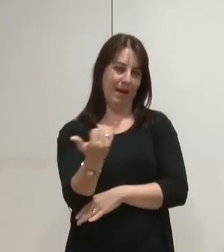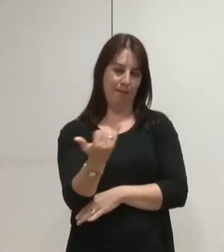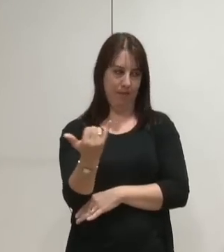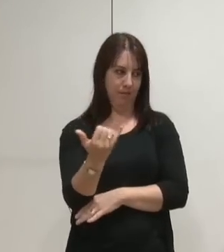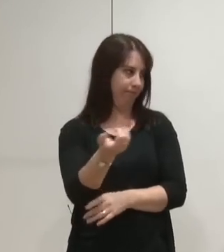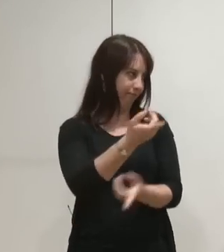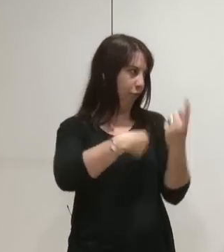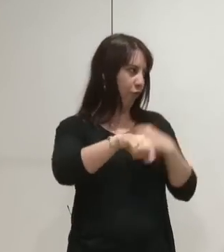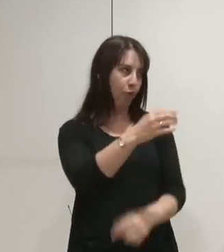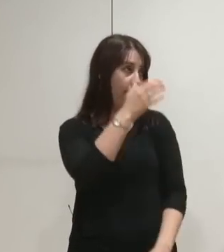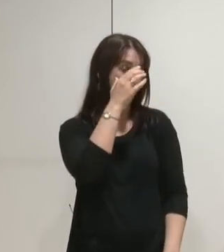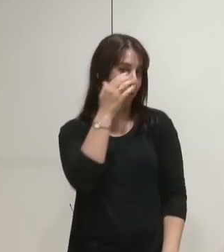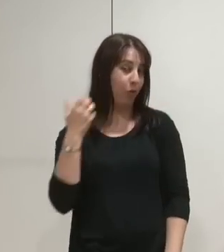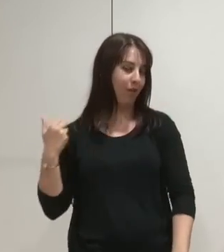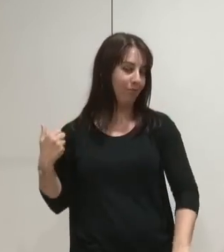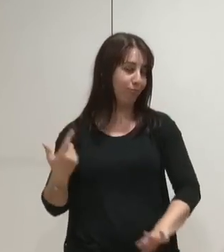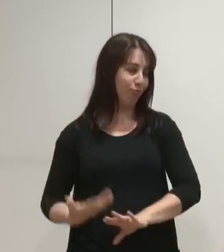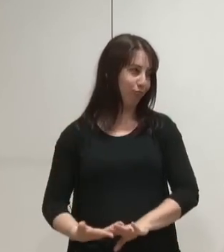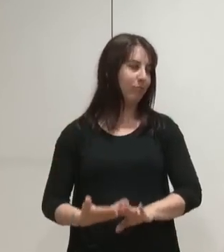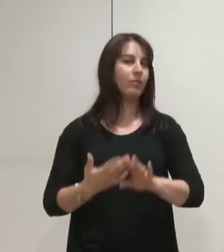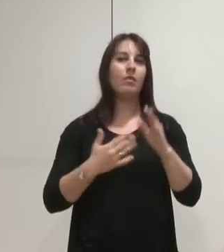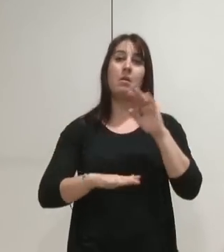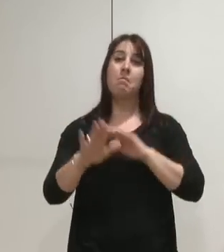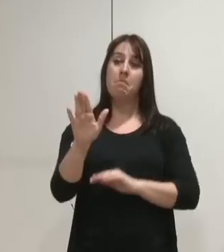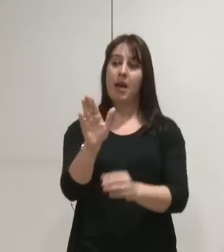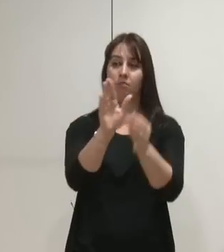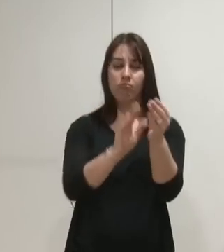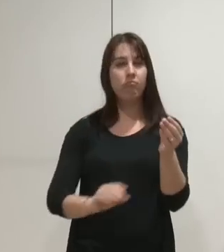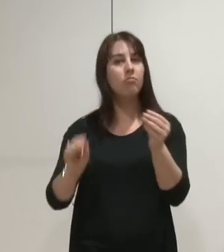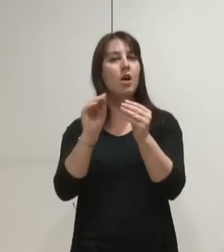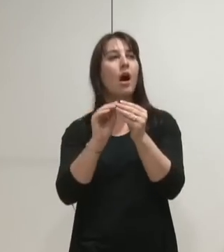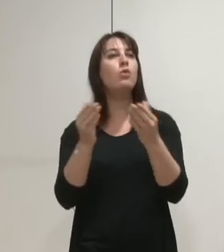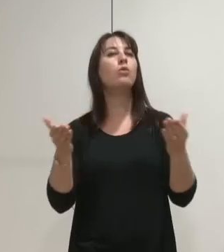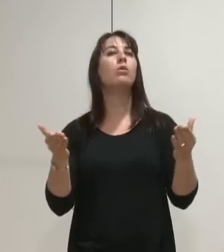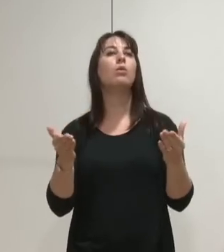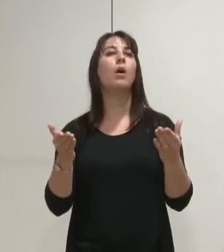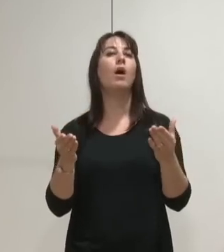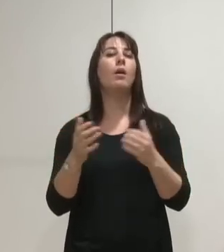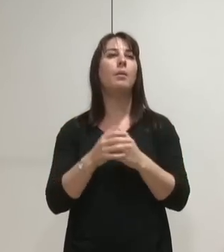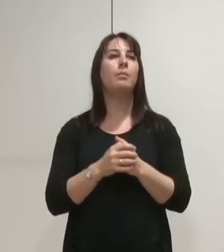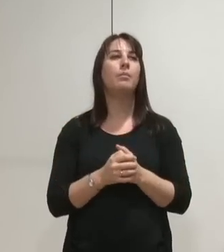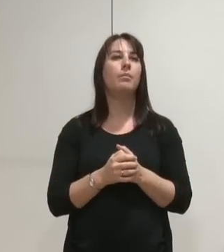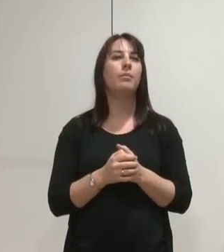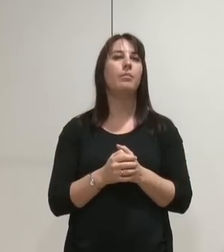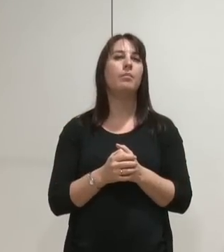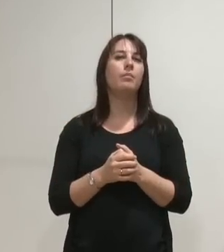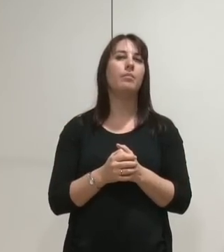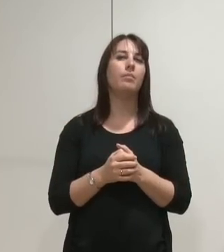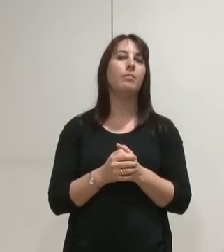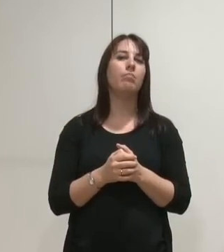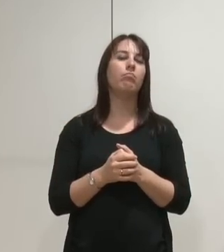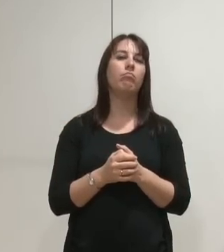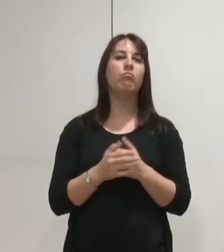eu l'occasion de l'entendre mais j'ajouterai que les derniers